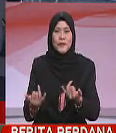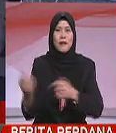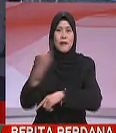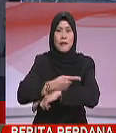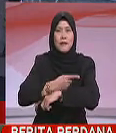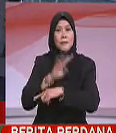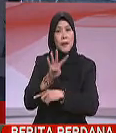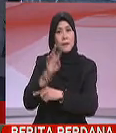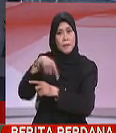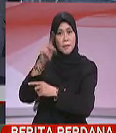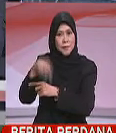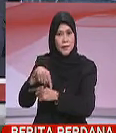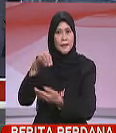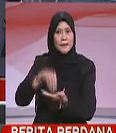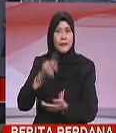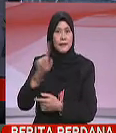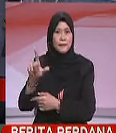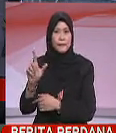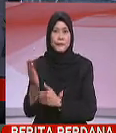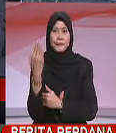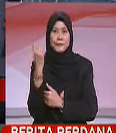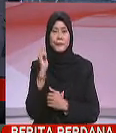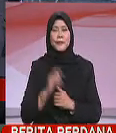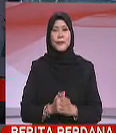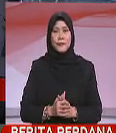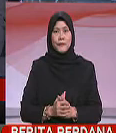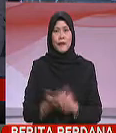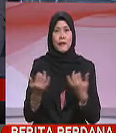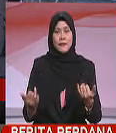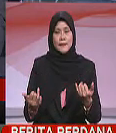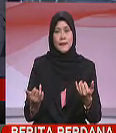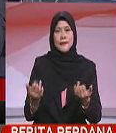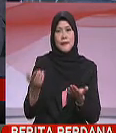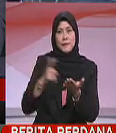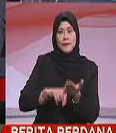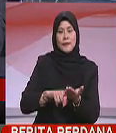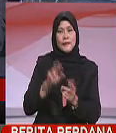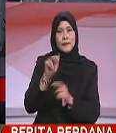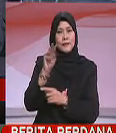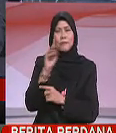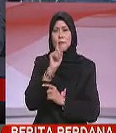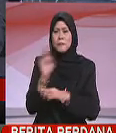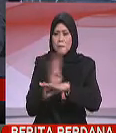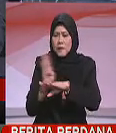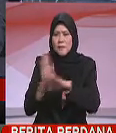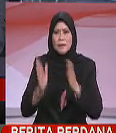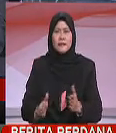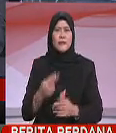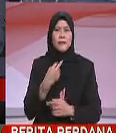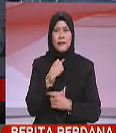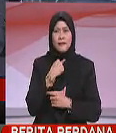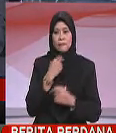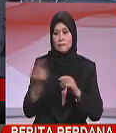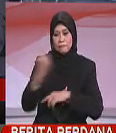keempat PKP di Ibu Negara siang tadi. Ya, wartawan Nur Liana Tarmizi melaporkan meskipun perniagaan sedikit terjejas